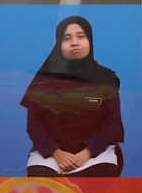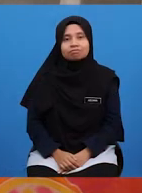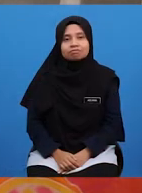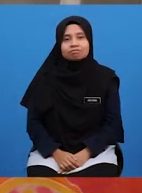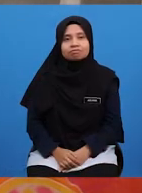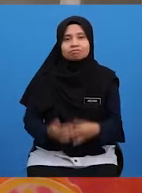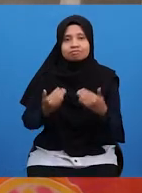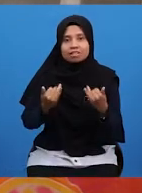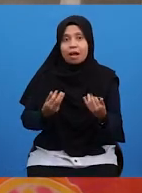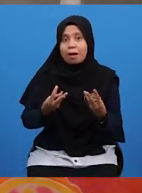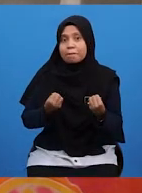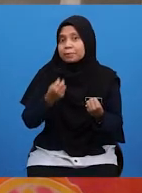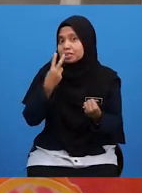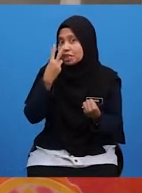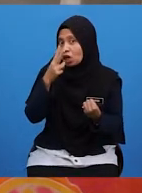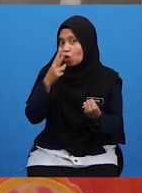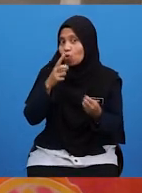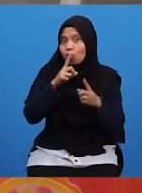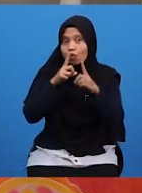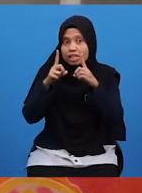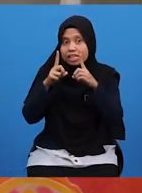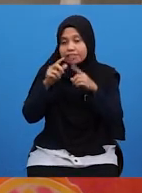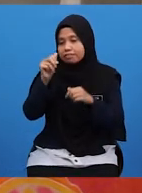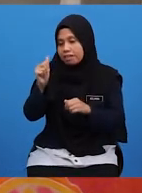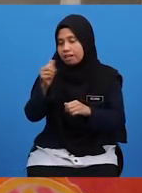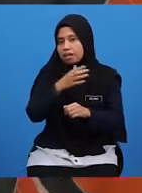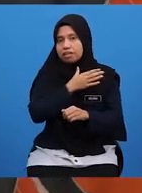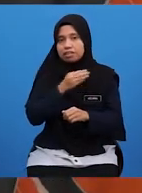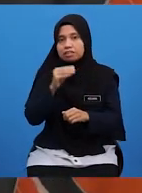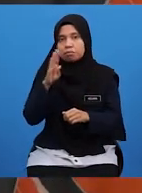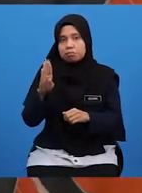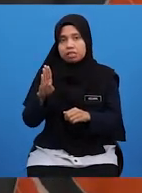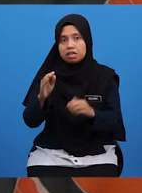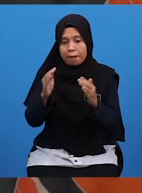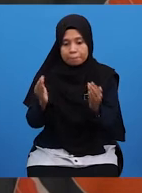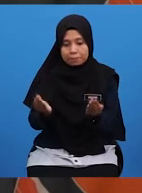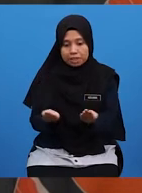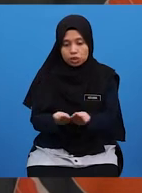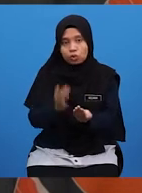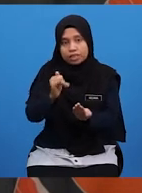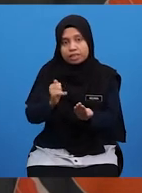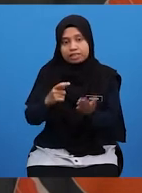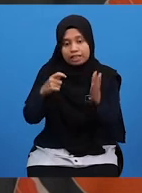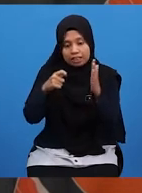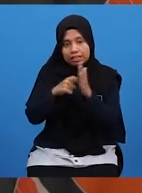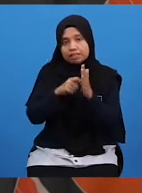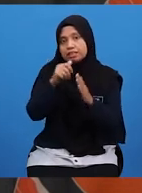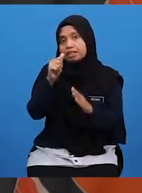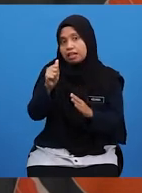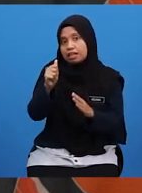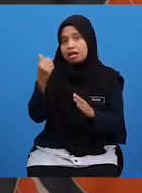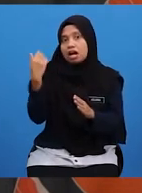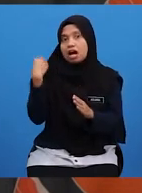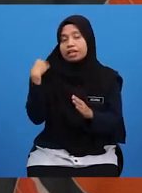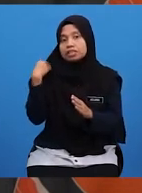Sekarang mari kita lihat perbezaan antara lilin A dan B. Periuk yang ditandakan dengan A mengandungi bahan